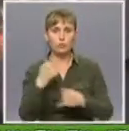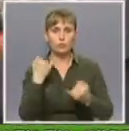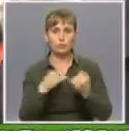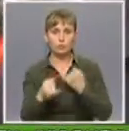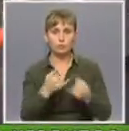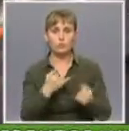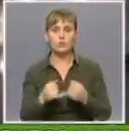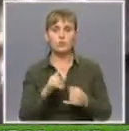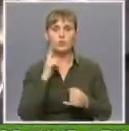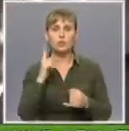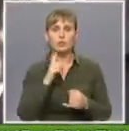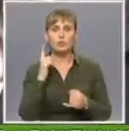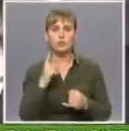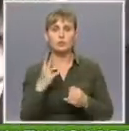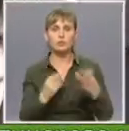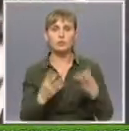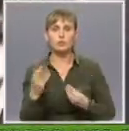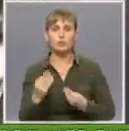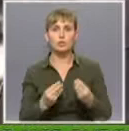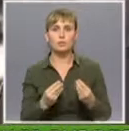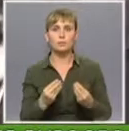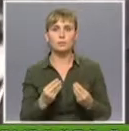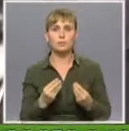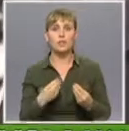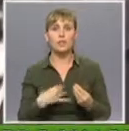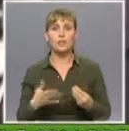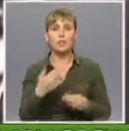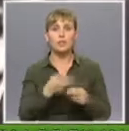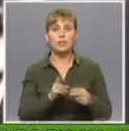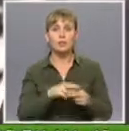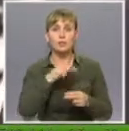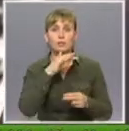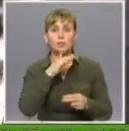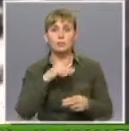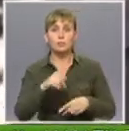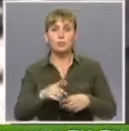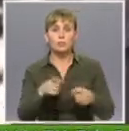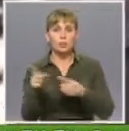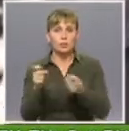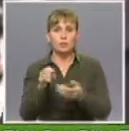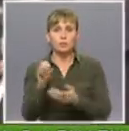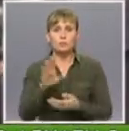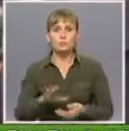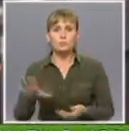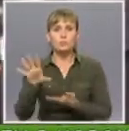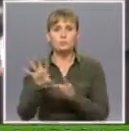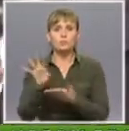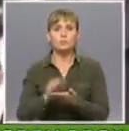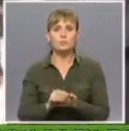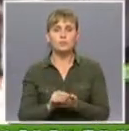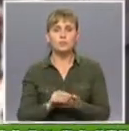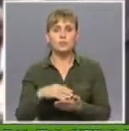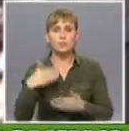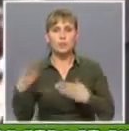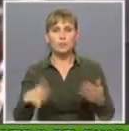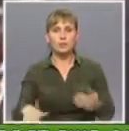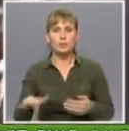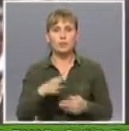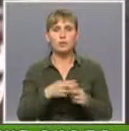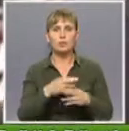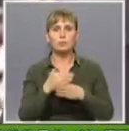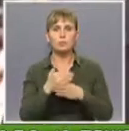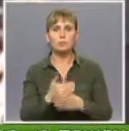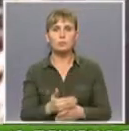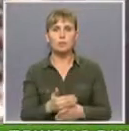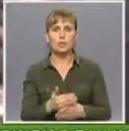свет, зеленый свет светофора. Мы данный опыт переняли это и у европейских стран, мы долго изучали западных стран. Это